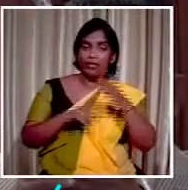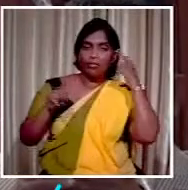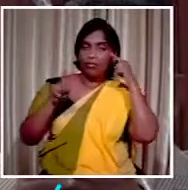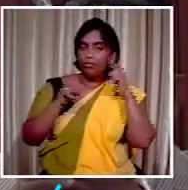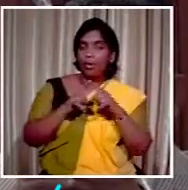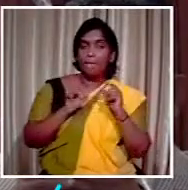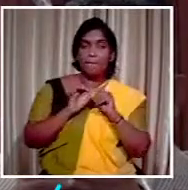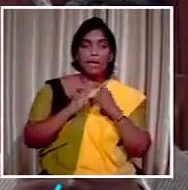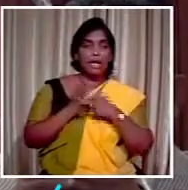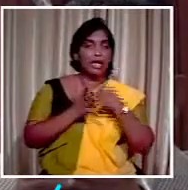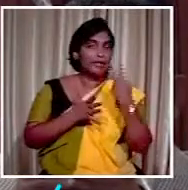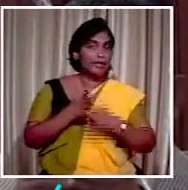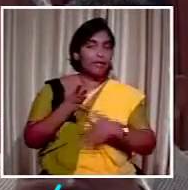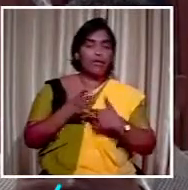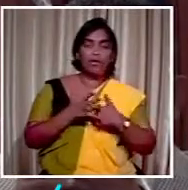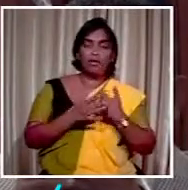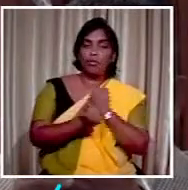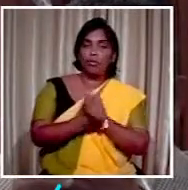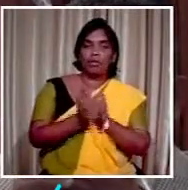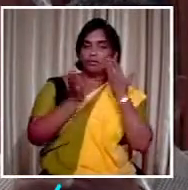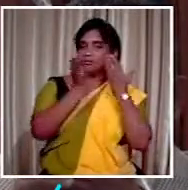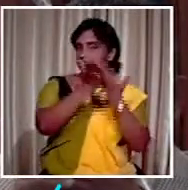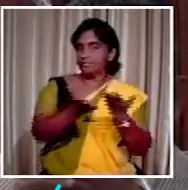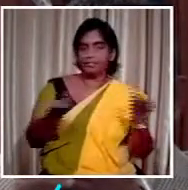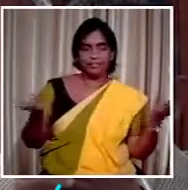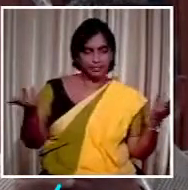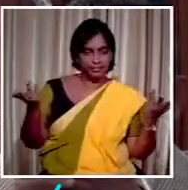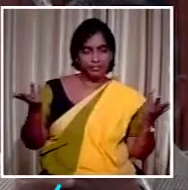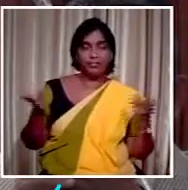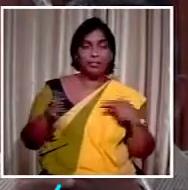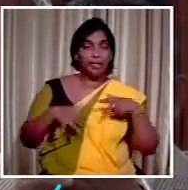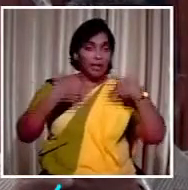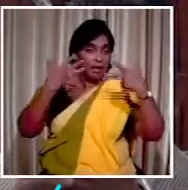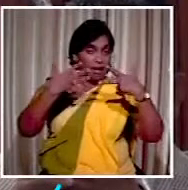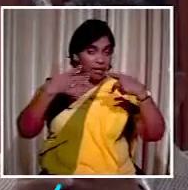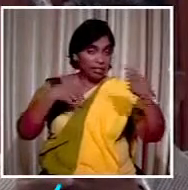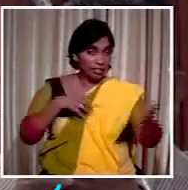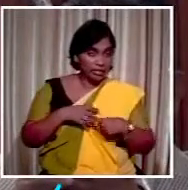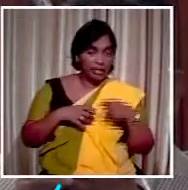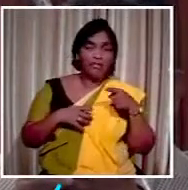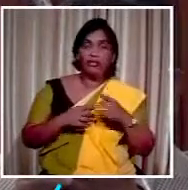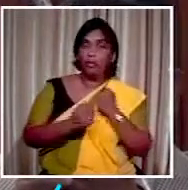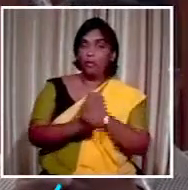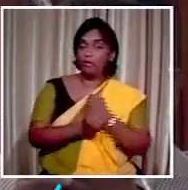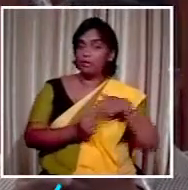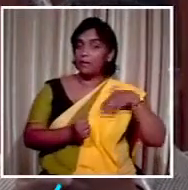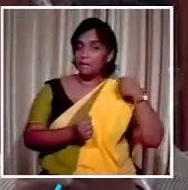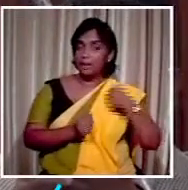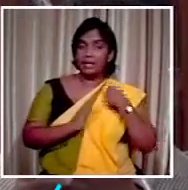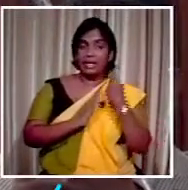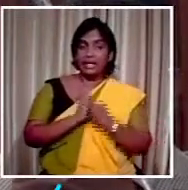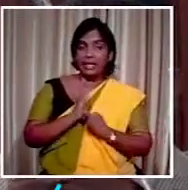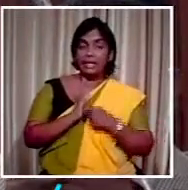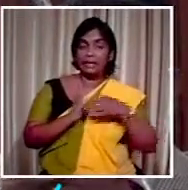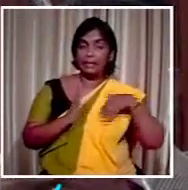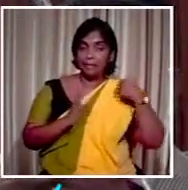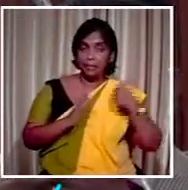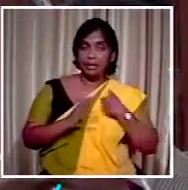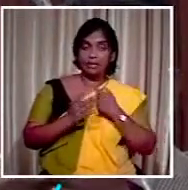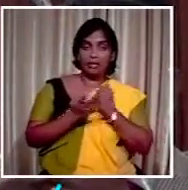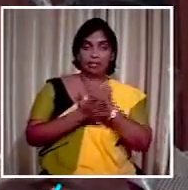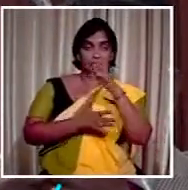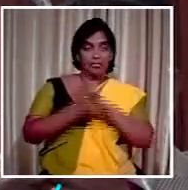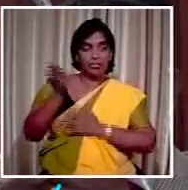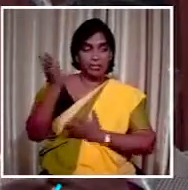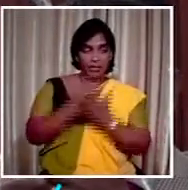බී වාර්තාවක්වත් පොලිසිය ඉදිරිපත් කරේ නැහැ. 8 වෙනි දවසේ පොලිස්පතිට නීතිපතිට මම ලියුවට පස්සේ